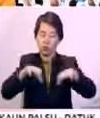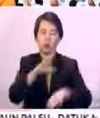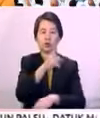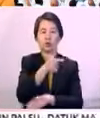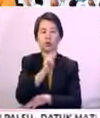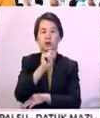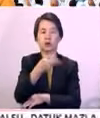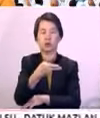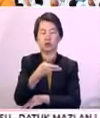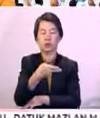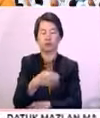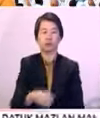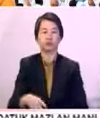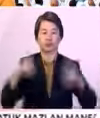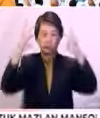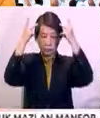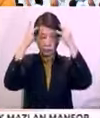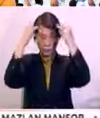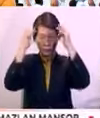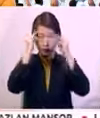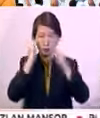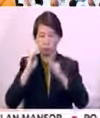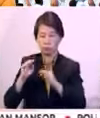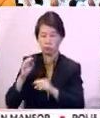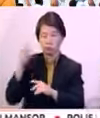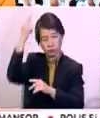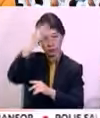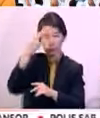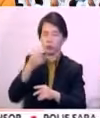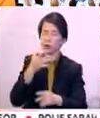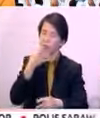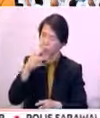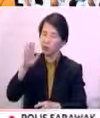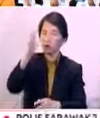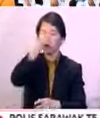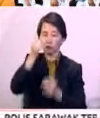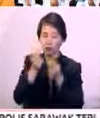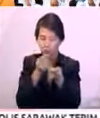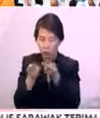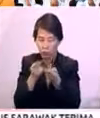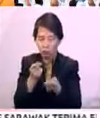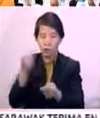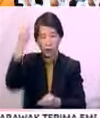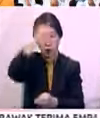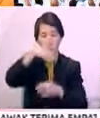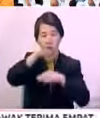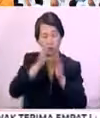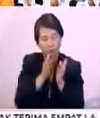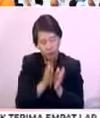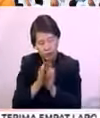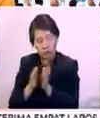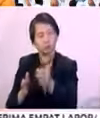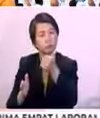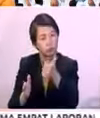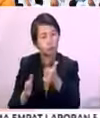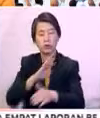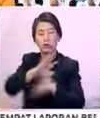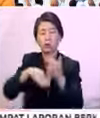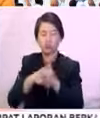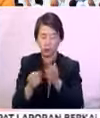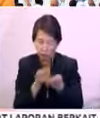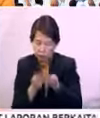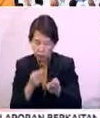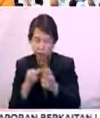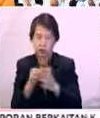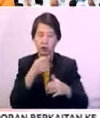haji. Menurut Perdana Menteri, jemaah haji Malaysia paling beruntung kerana urusan haji mereka lebih teratur kerana semuanya